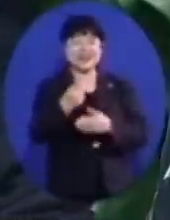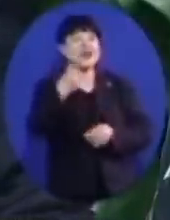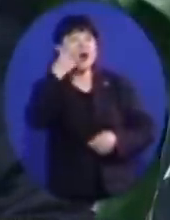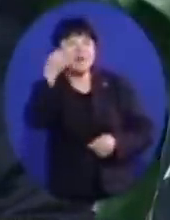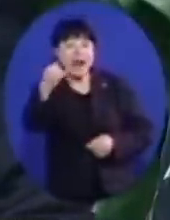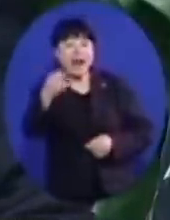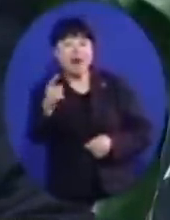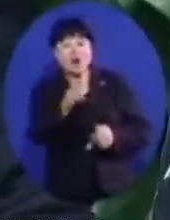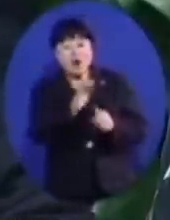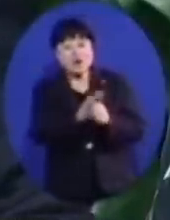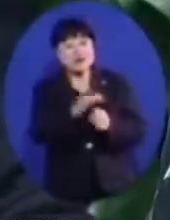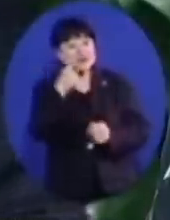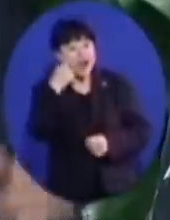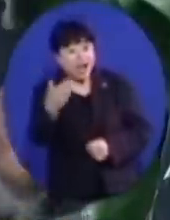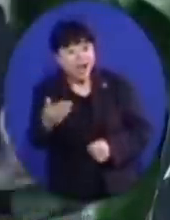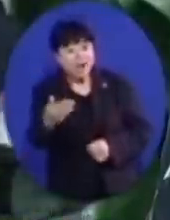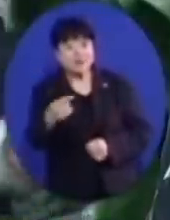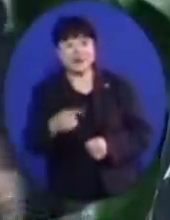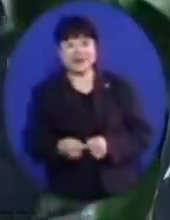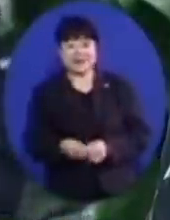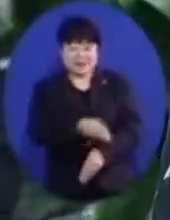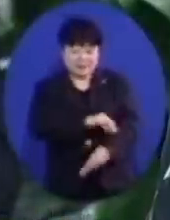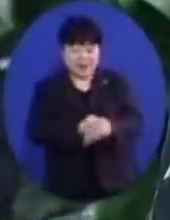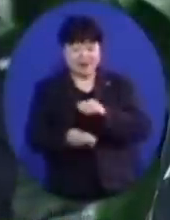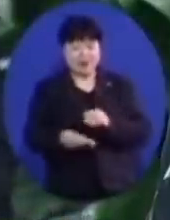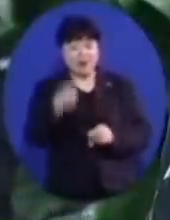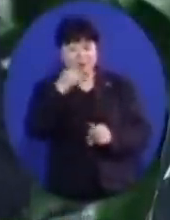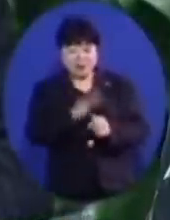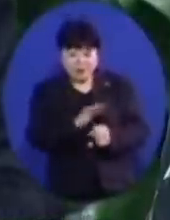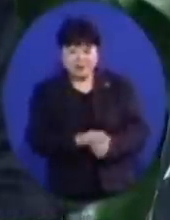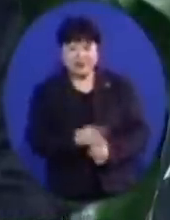내가 도와줄게 뭘 도와주고 엄마가